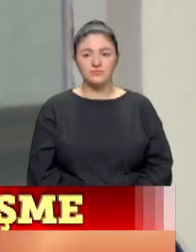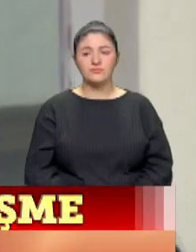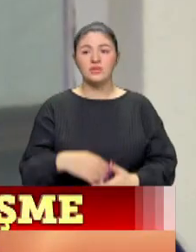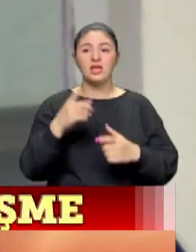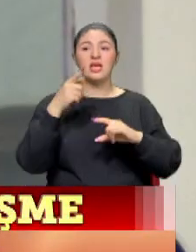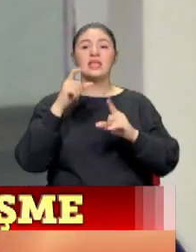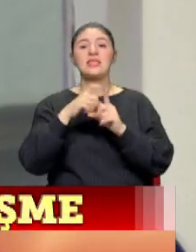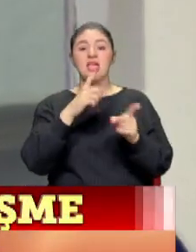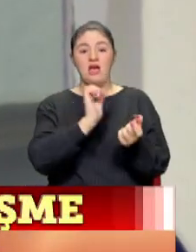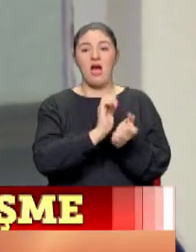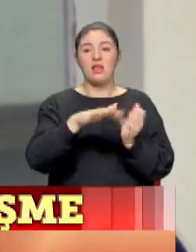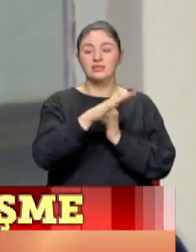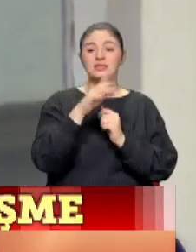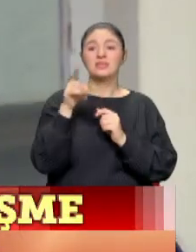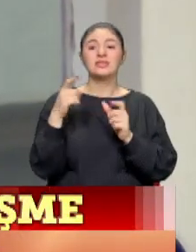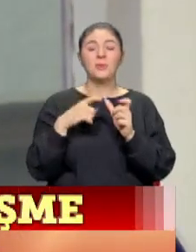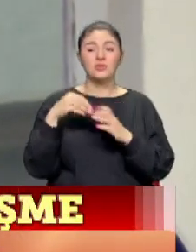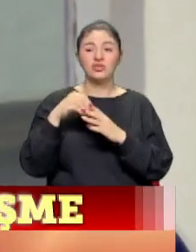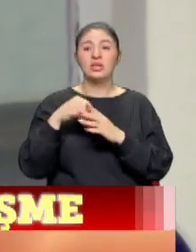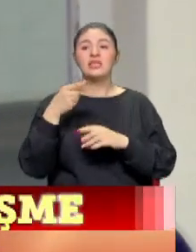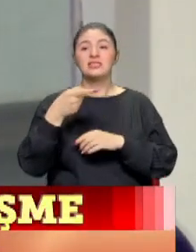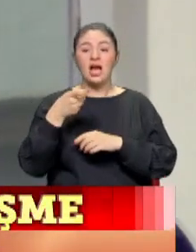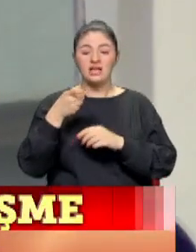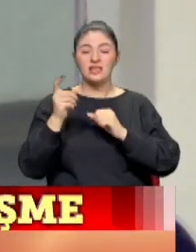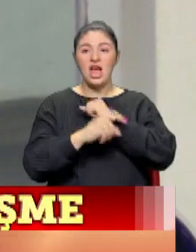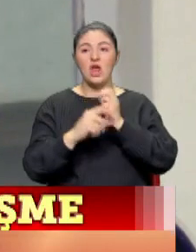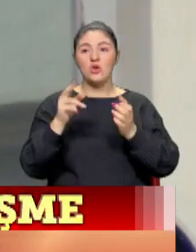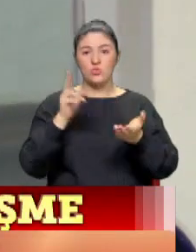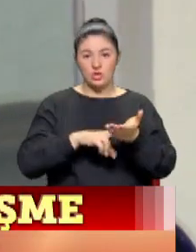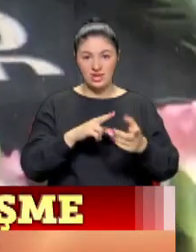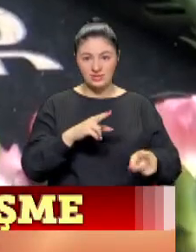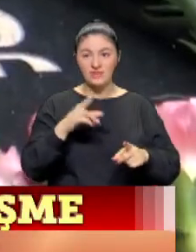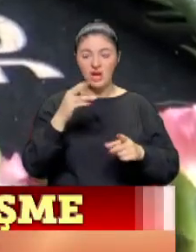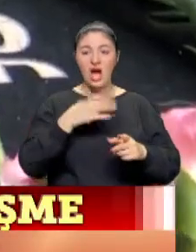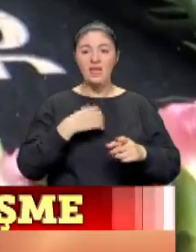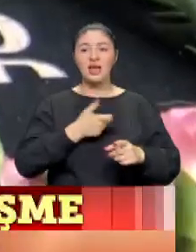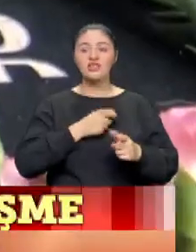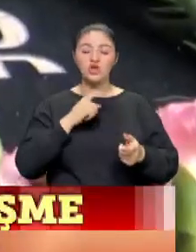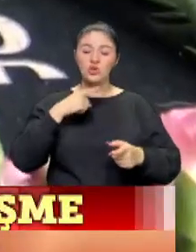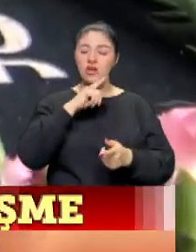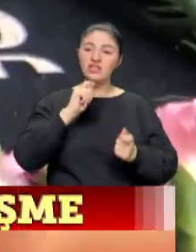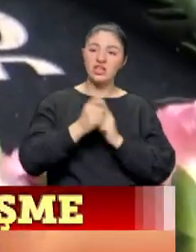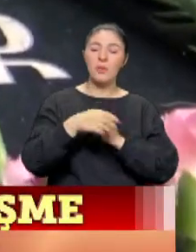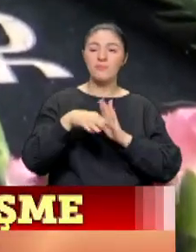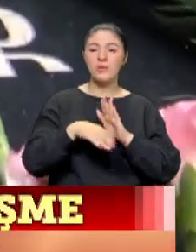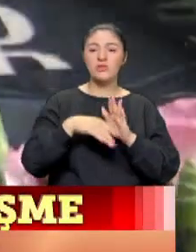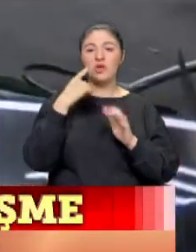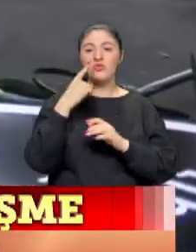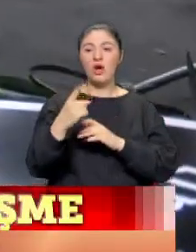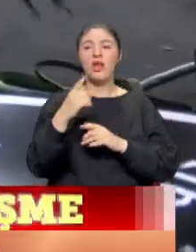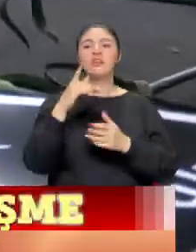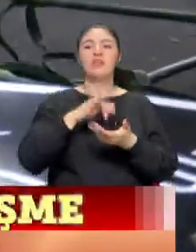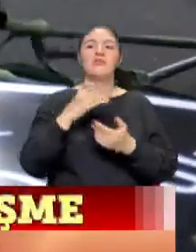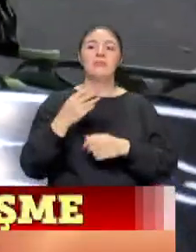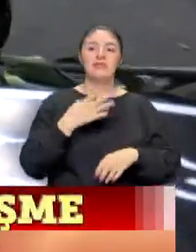Dink ailesinin avukatları ise Samast için silahlı terör örgütü üyeliği ve anayasayı zorla değiştirme maddelerine göre ceza verilmesini talep